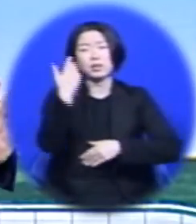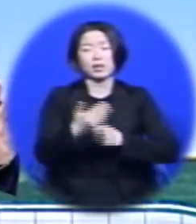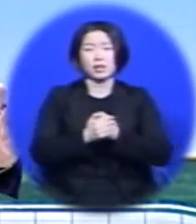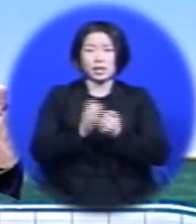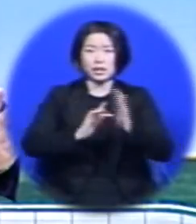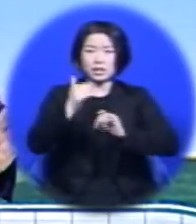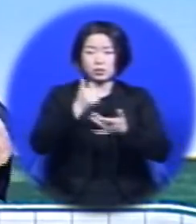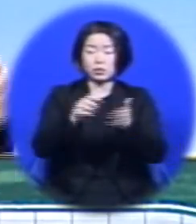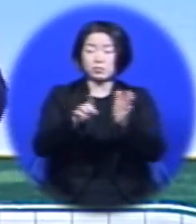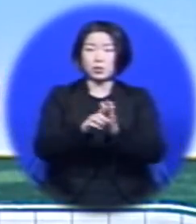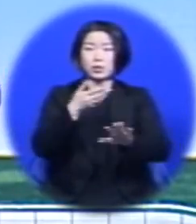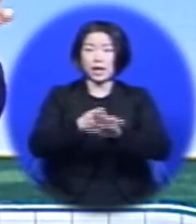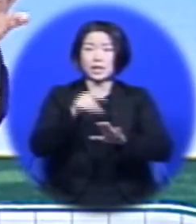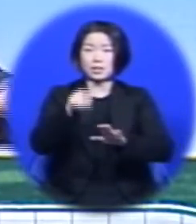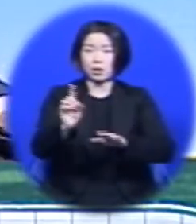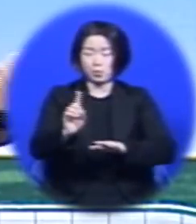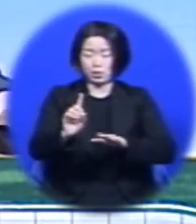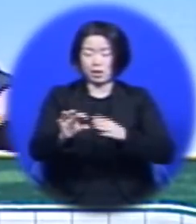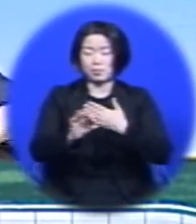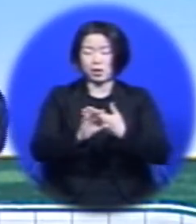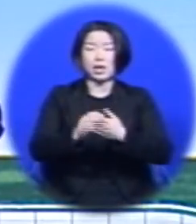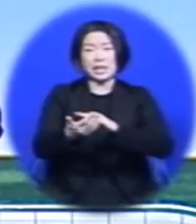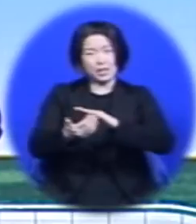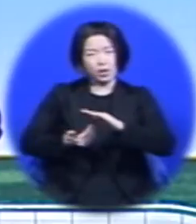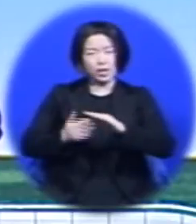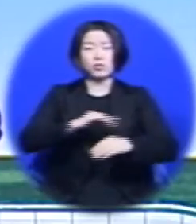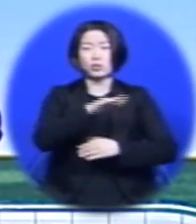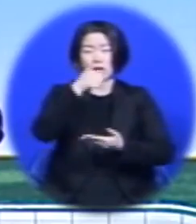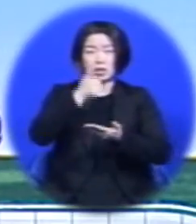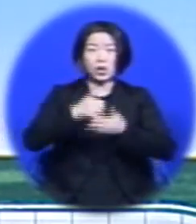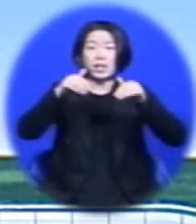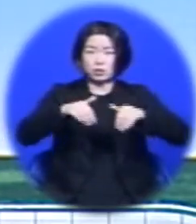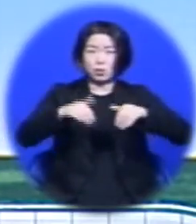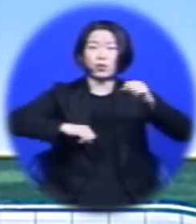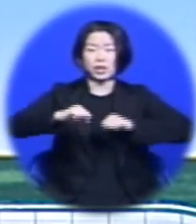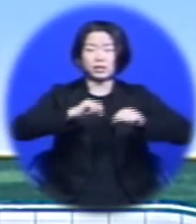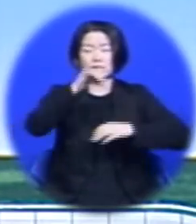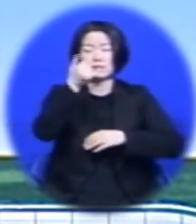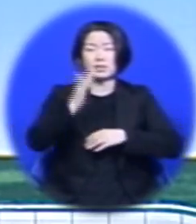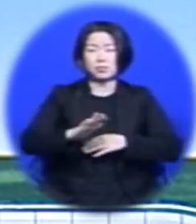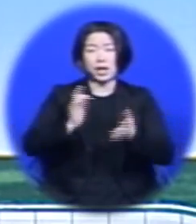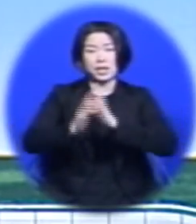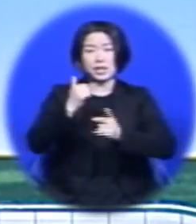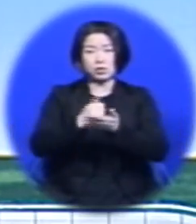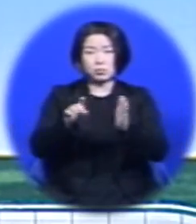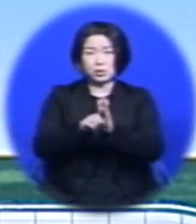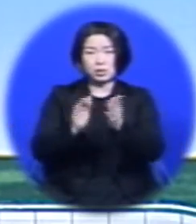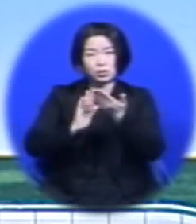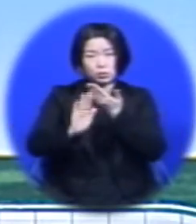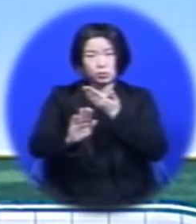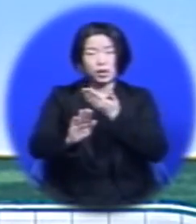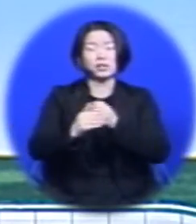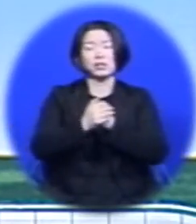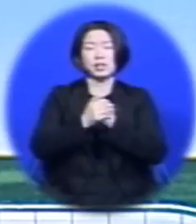달라진 것은 우리가 전에는 죄의 종 돌도 하고 살았는데 예수 믿고 난 다음에 이제는 의외의